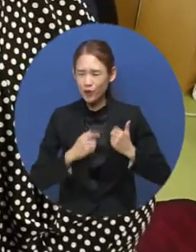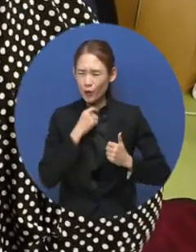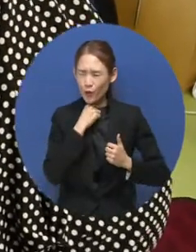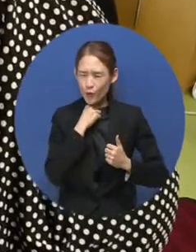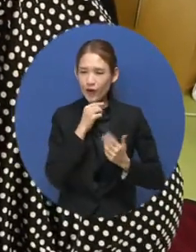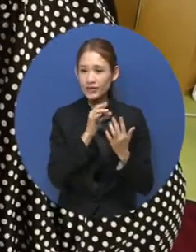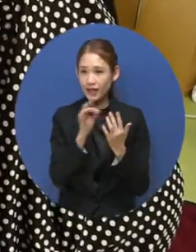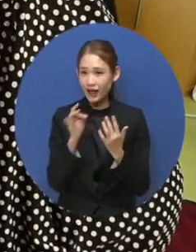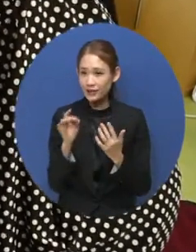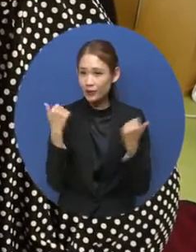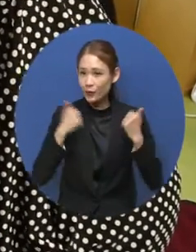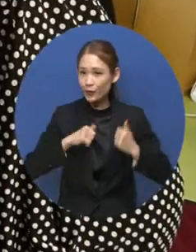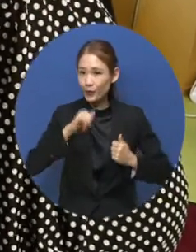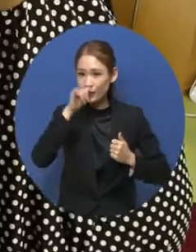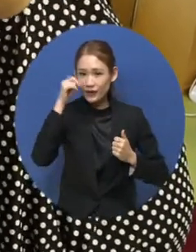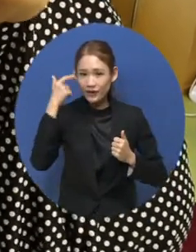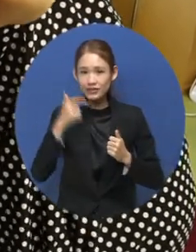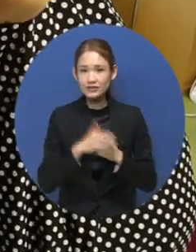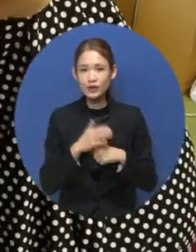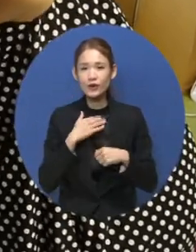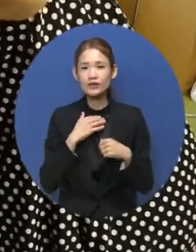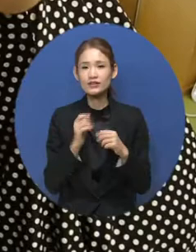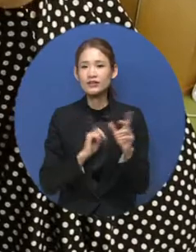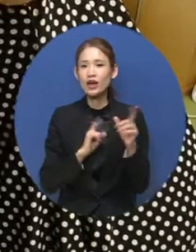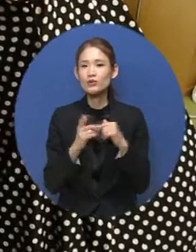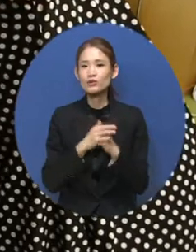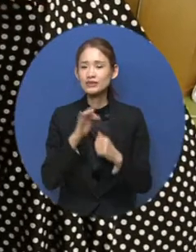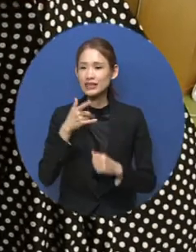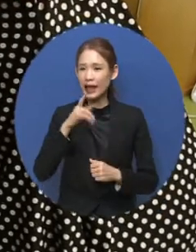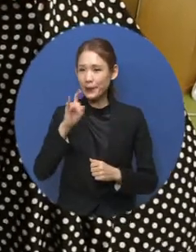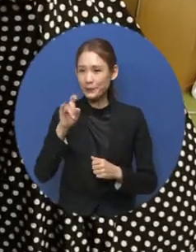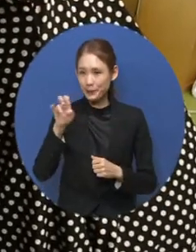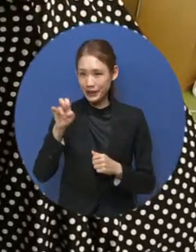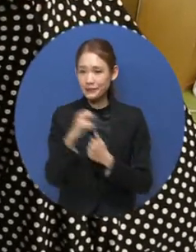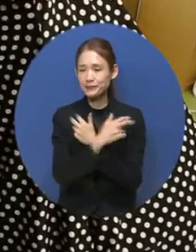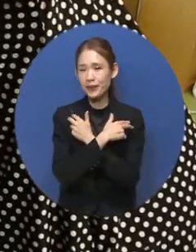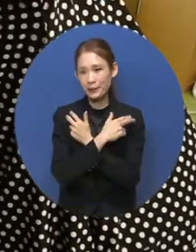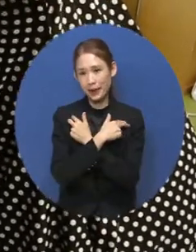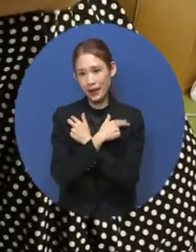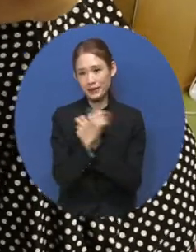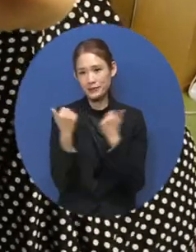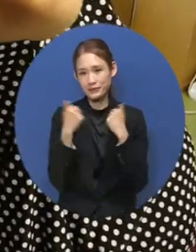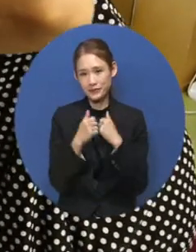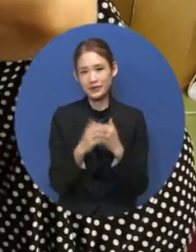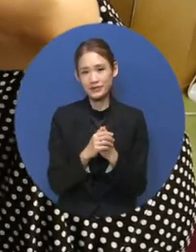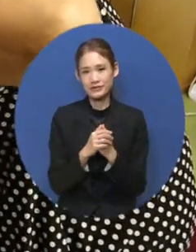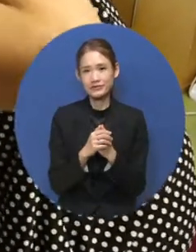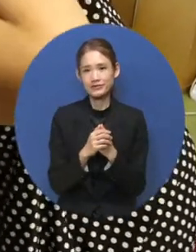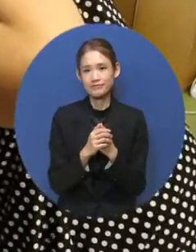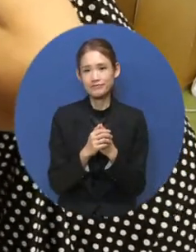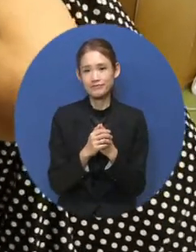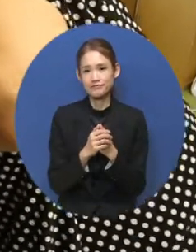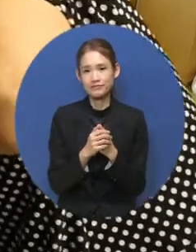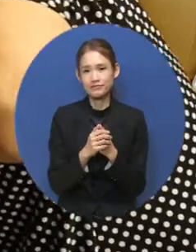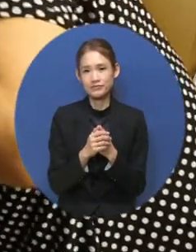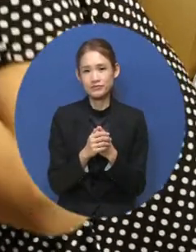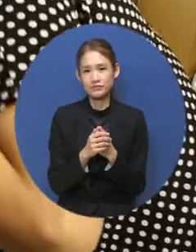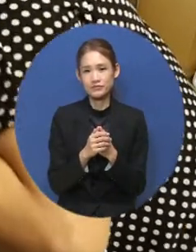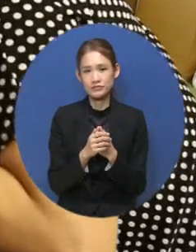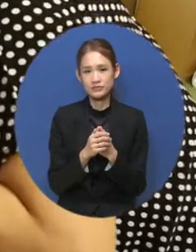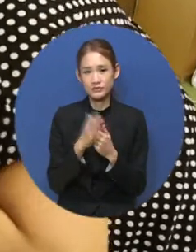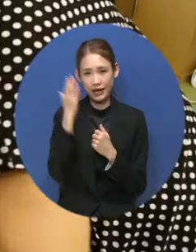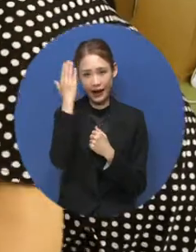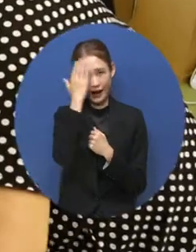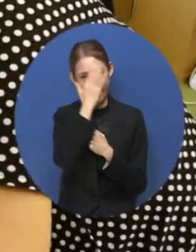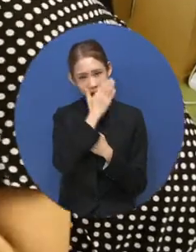하는 거 있을까요? 저는 주로 이렇게 세미정장? 세미정장? 네. 세미정장으로 입어요. 깔끔하게